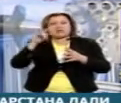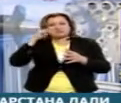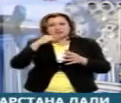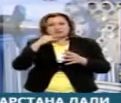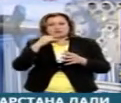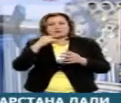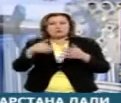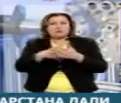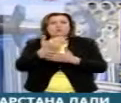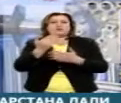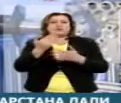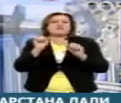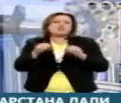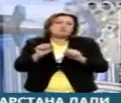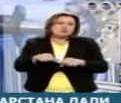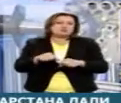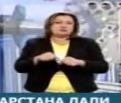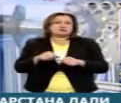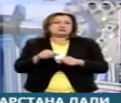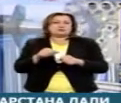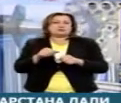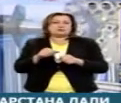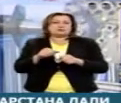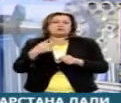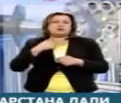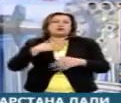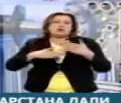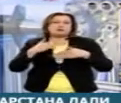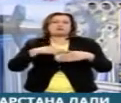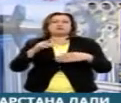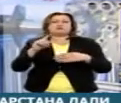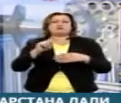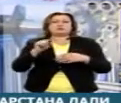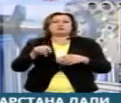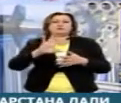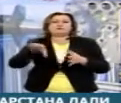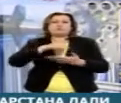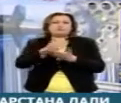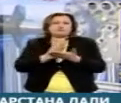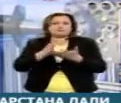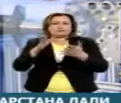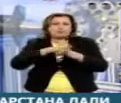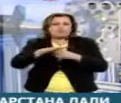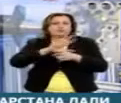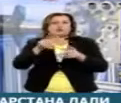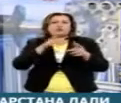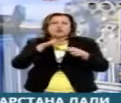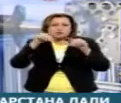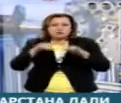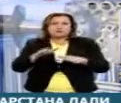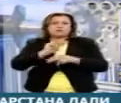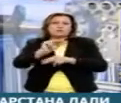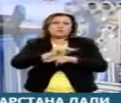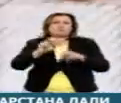Казахстан новые компетенции. Вот. Мы рады тому, что здесь комплексно решается также вопрос по подготовке кадров